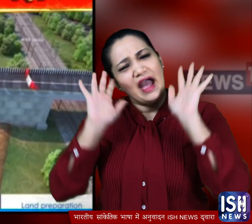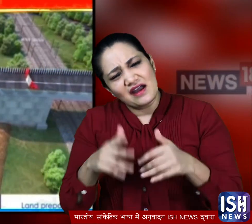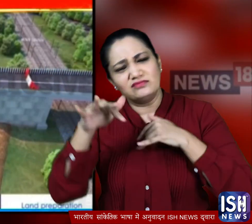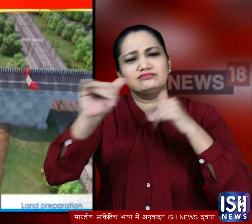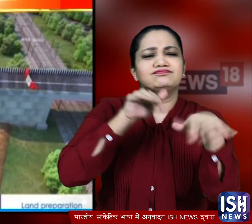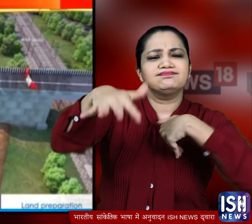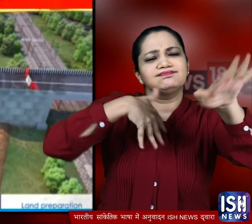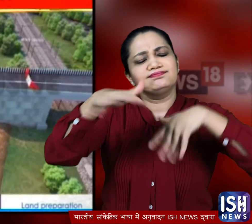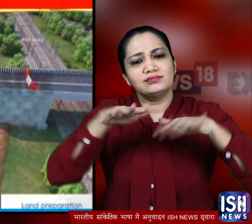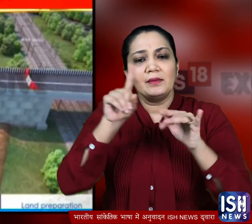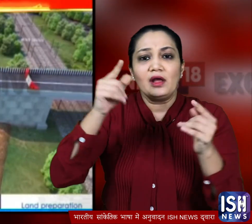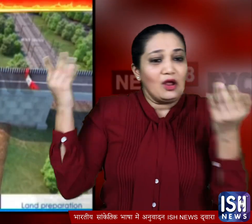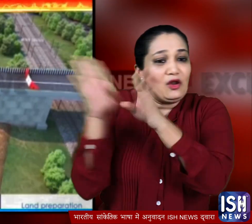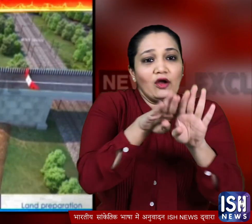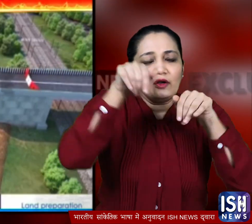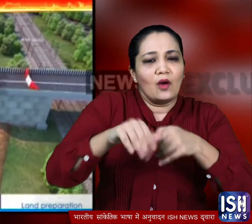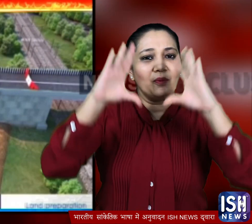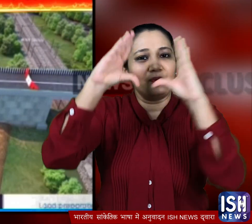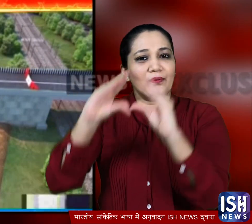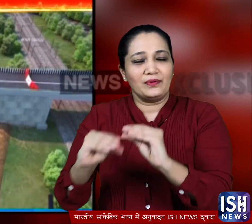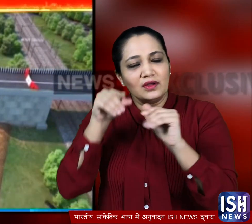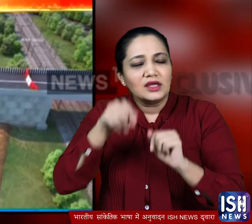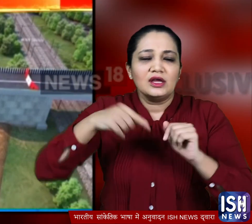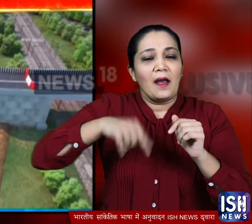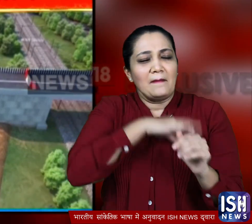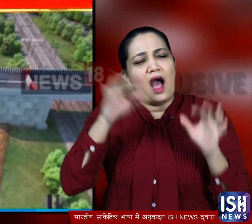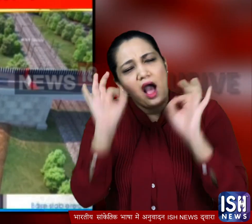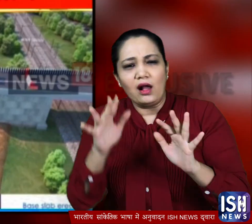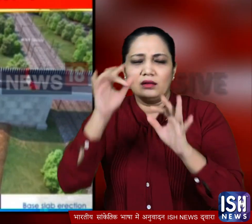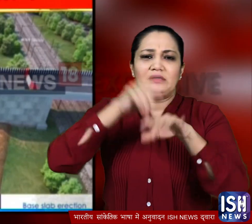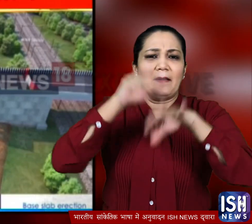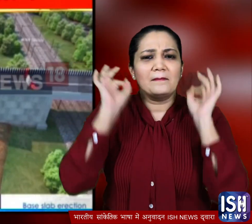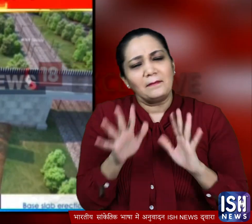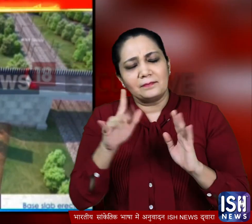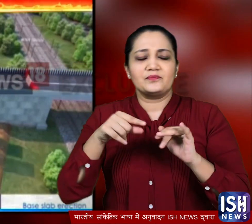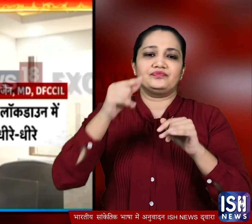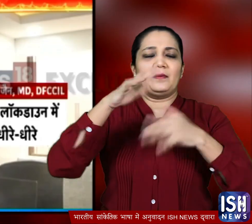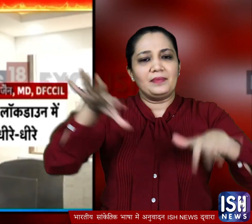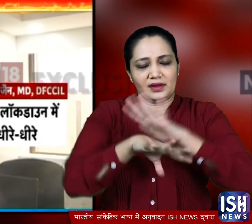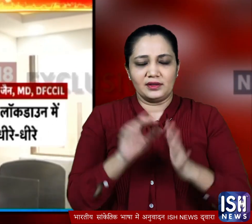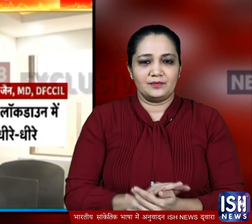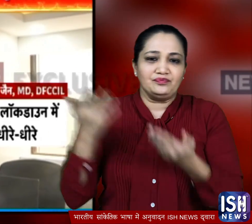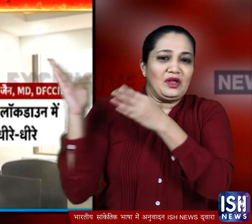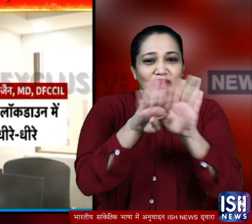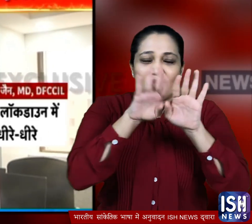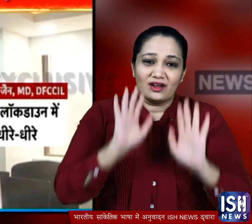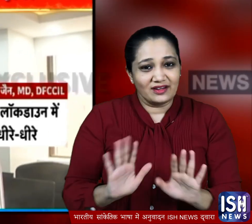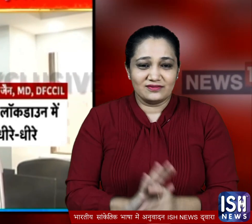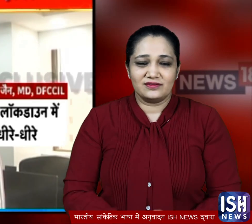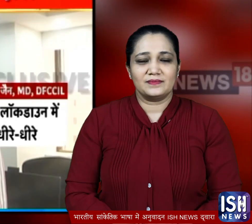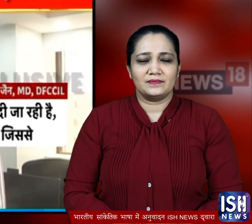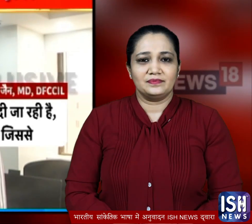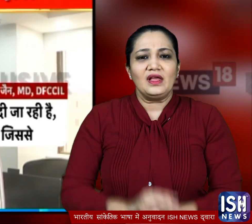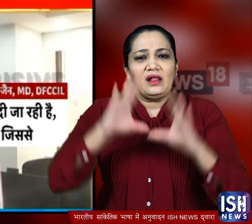लेकिन लॉकडाउन की वजह से ट्रैफिक में कुछ कमी आई, जिसका फायदा उठाते हुए रेलवे ने यह खास प्लान तैयार किया। अभी लॉकडाउन कंडीशंस अभी